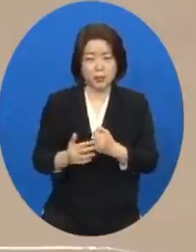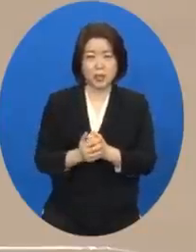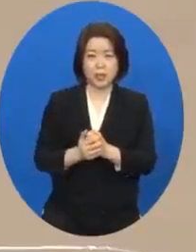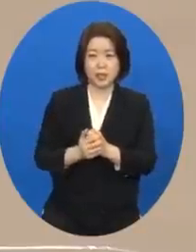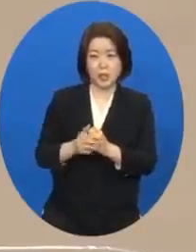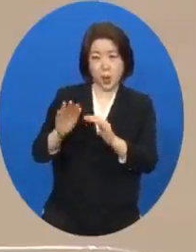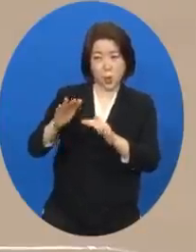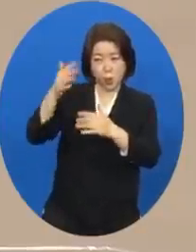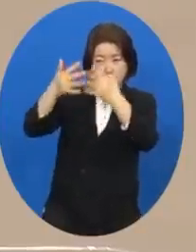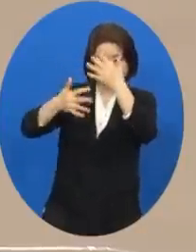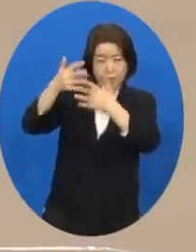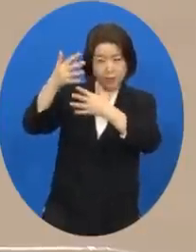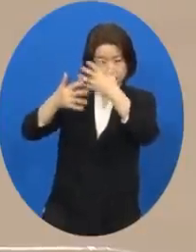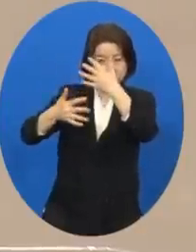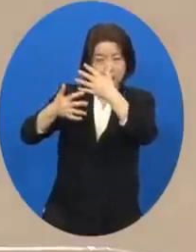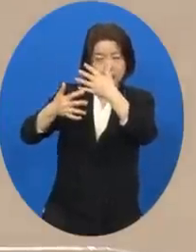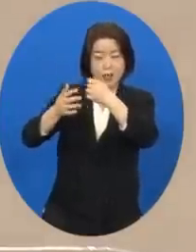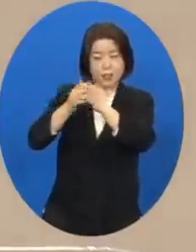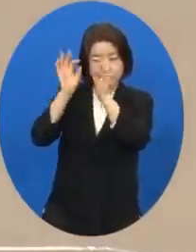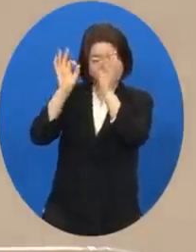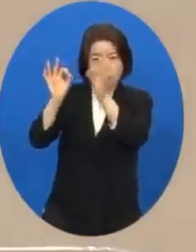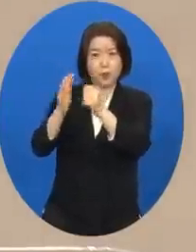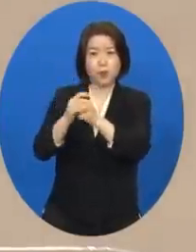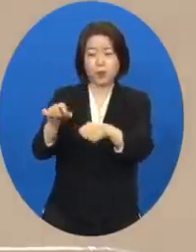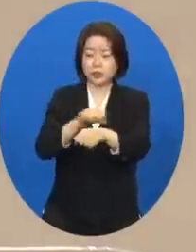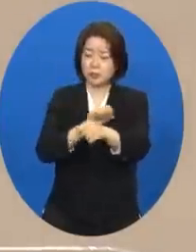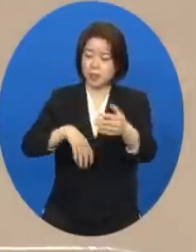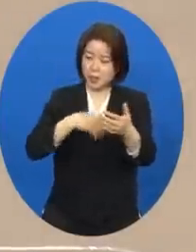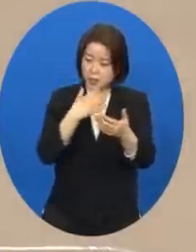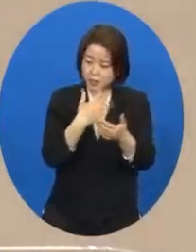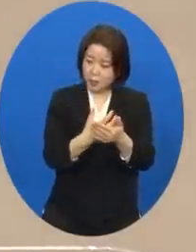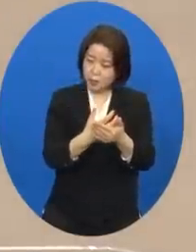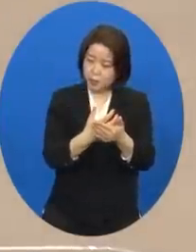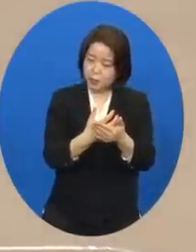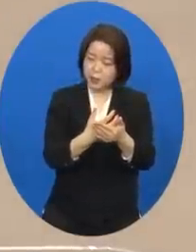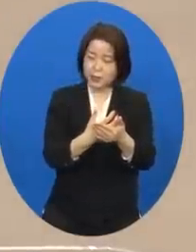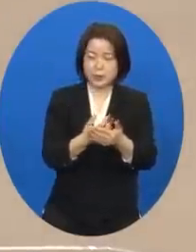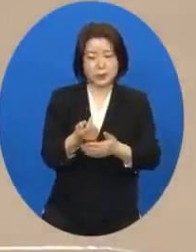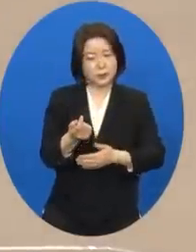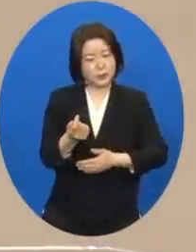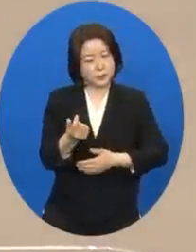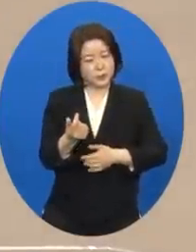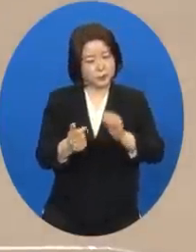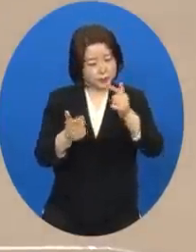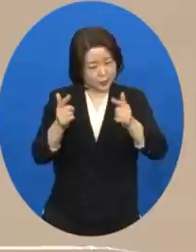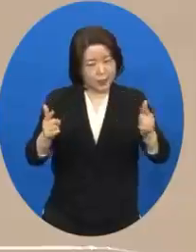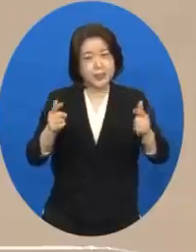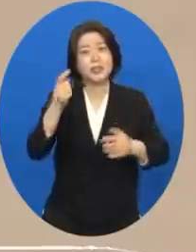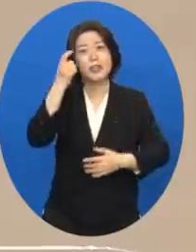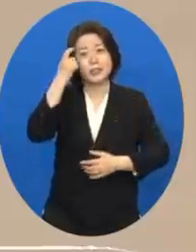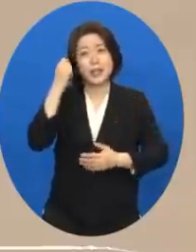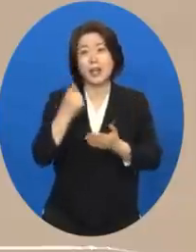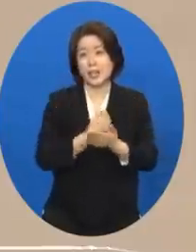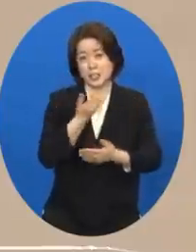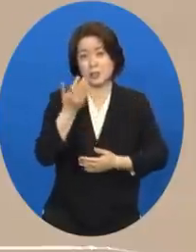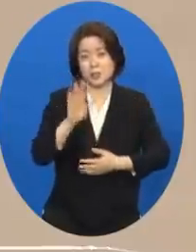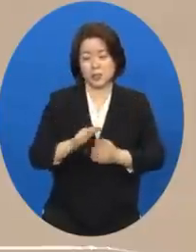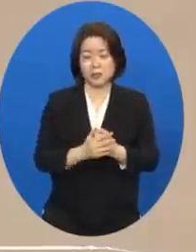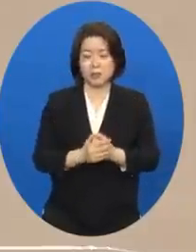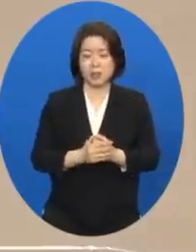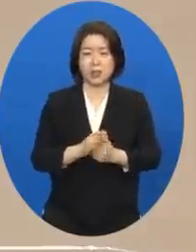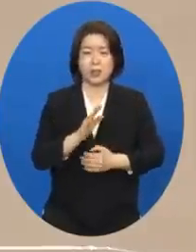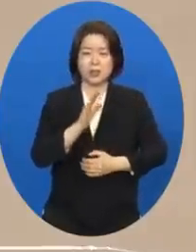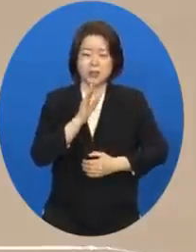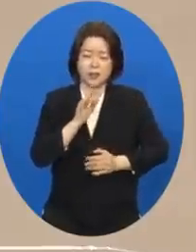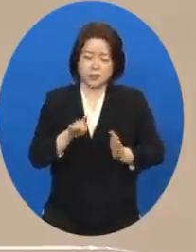특별히 오는 감동도 좀 적지 않을까 하는 아쉬움이 있긴 합니다만 아 신실하게 하나님의 듯